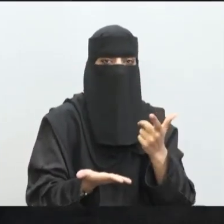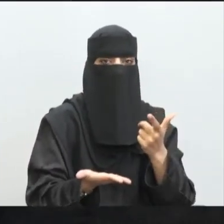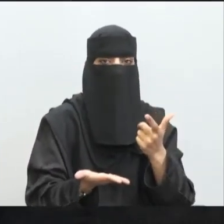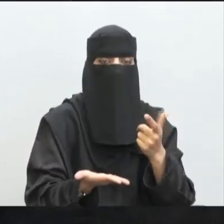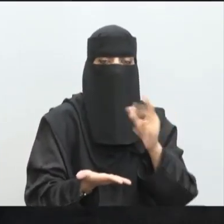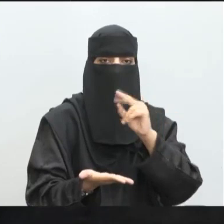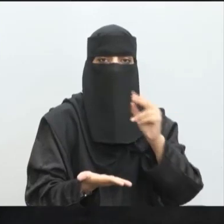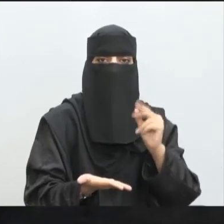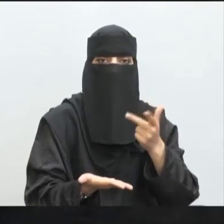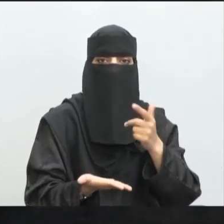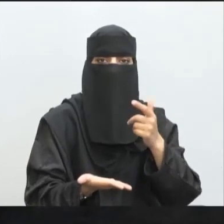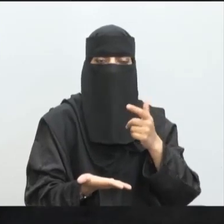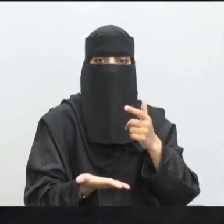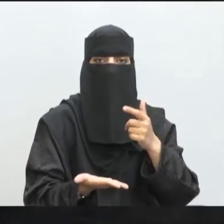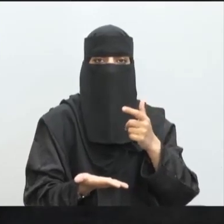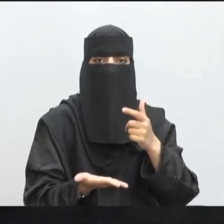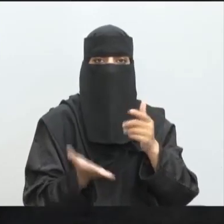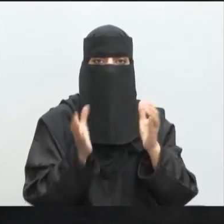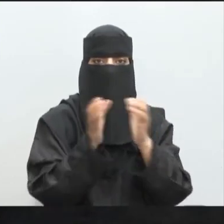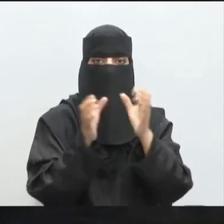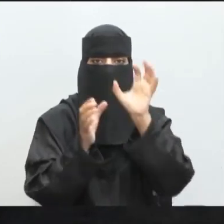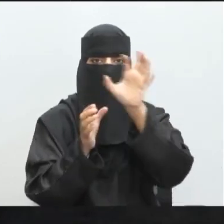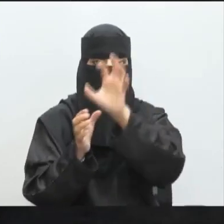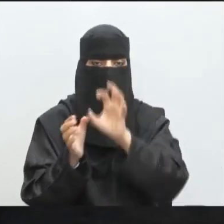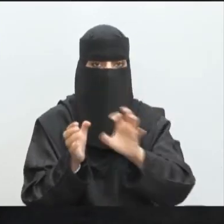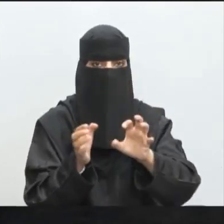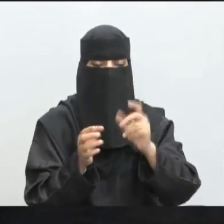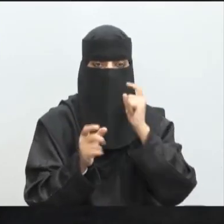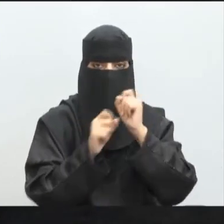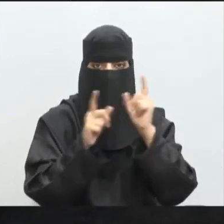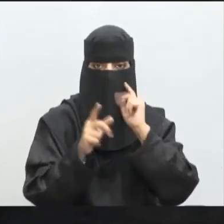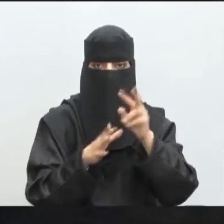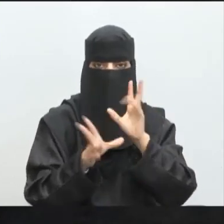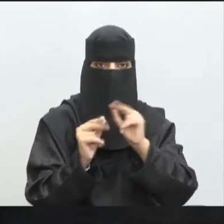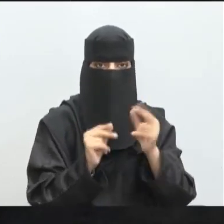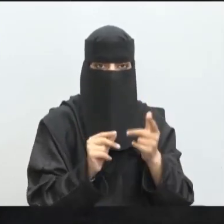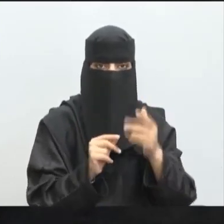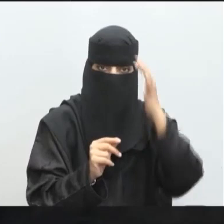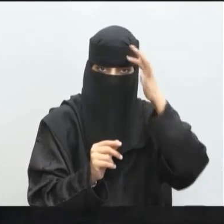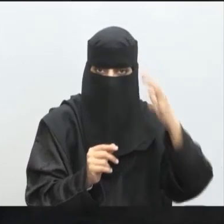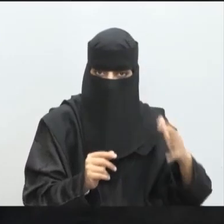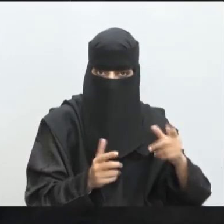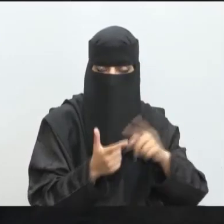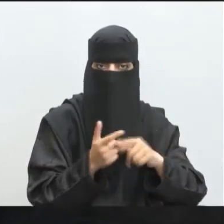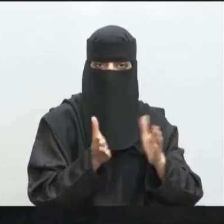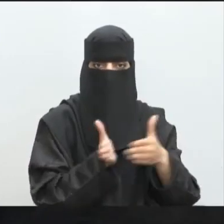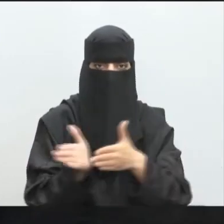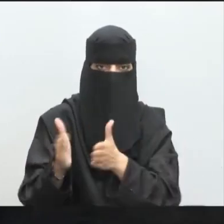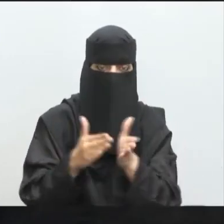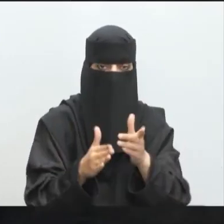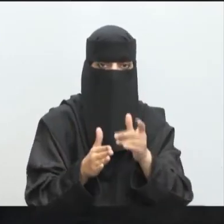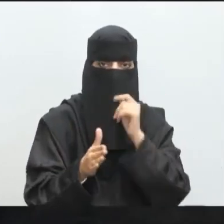احسنت انتم رائعين مثل الاقاليم التضاريسيه البارزه لسطح الارض مثل الجبال الوديان